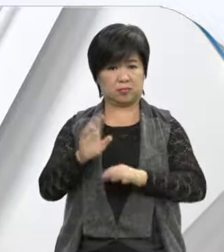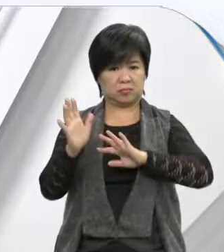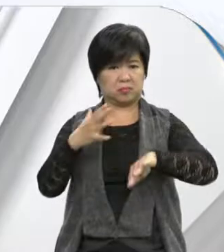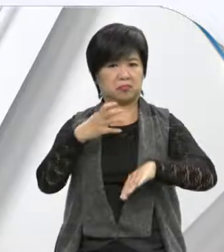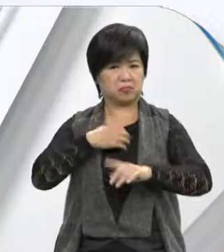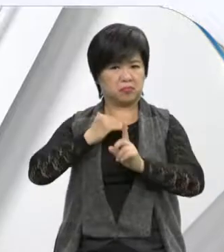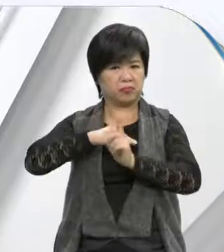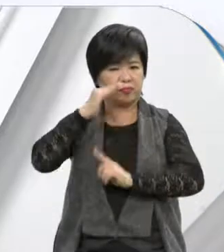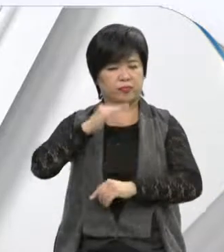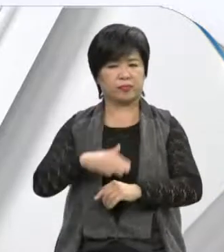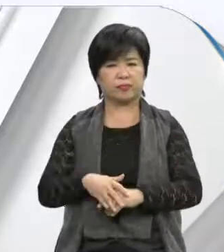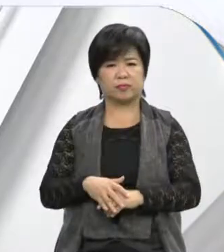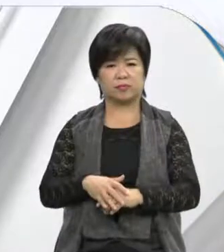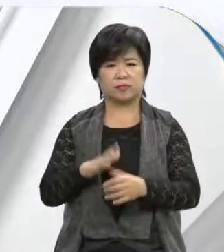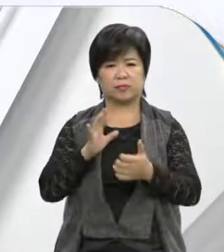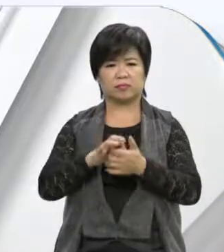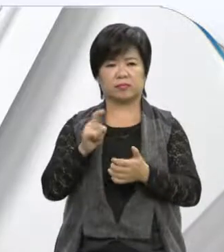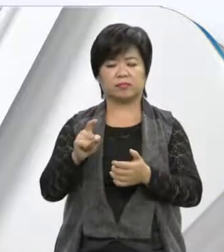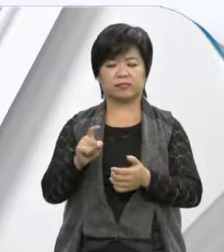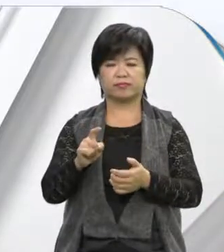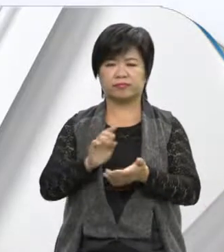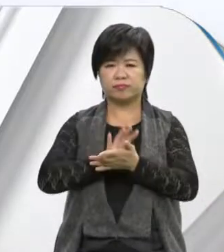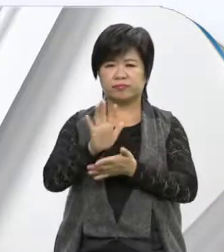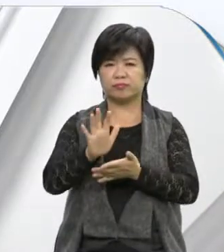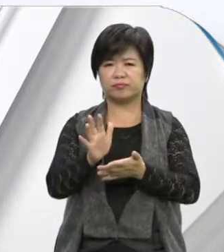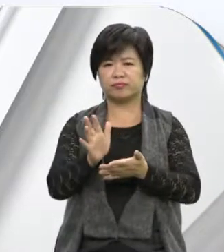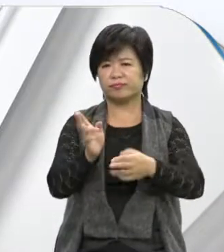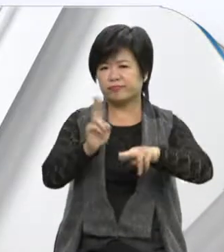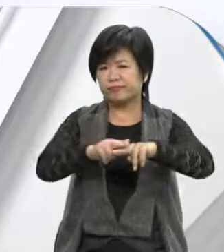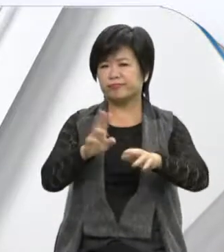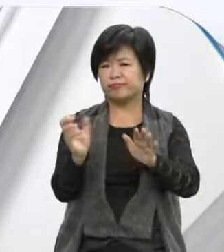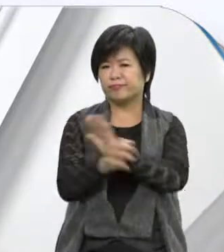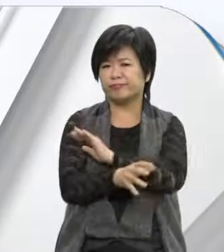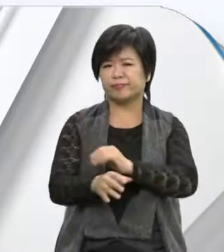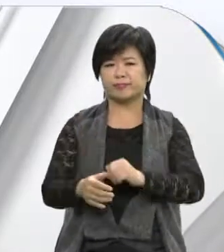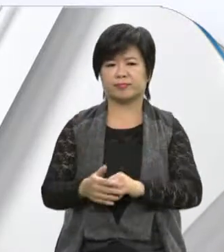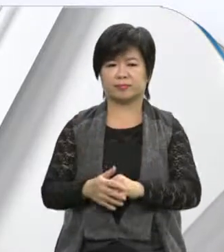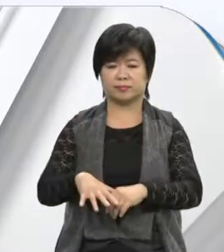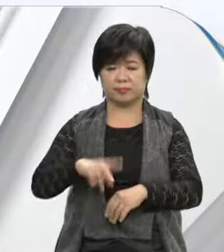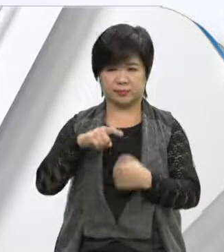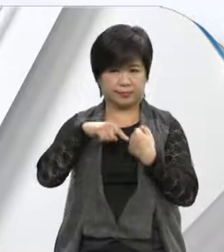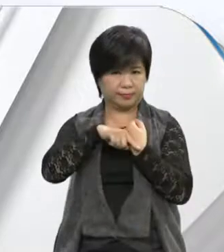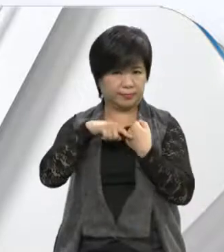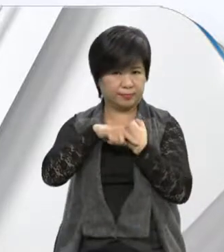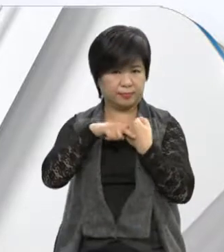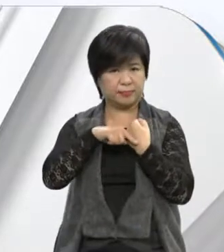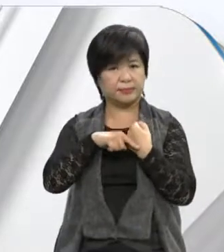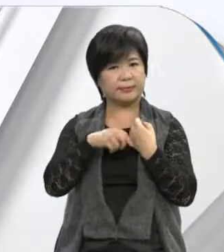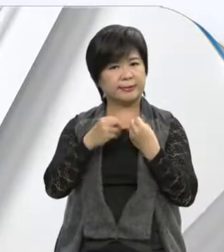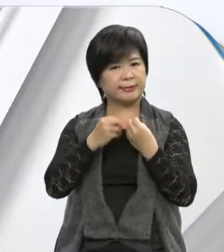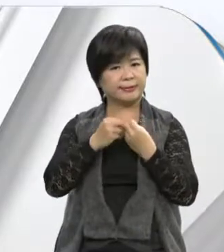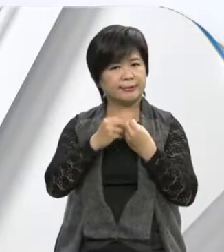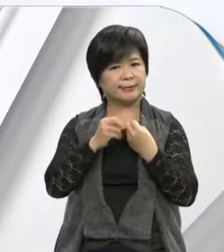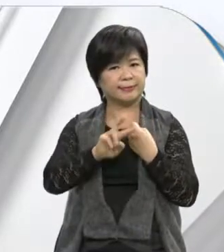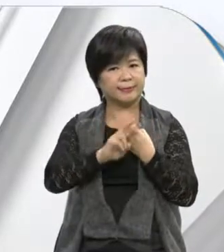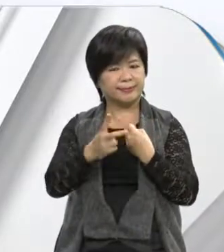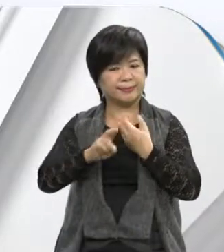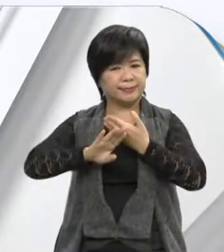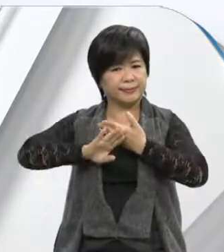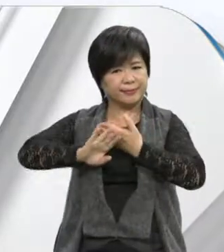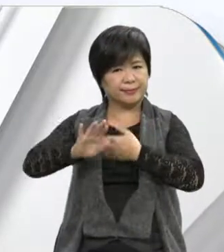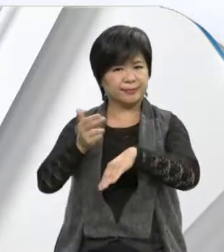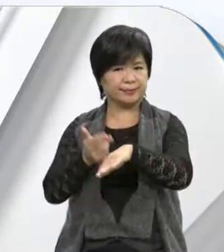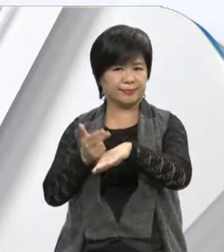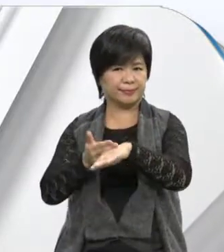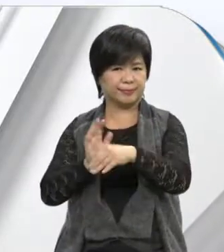高，啊，我们必须把它退场，所以我们就先去研拟出如何去利用其他的防治